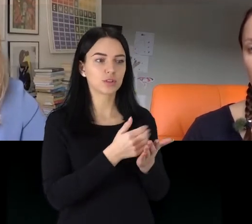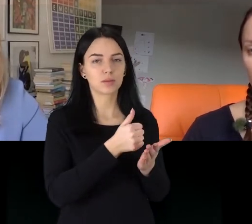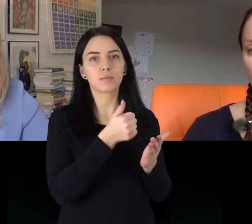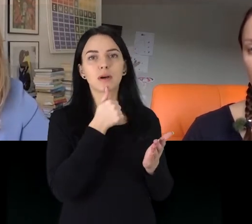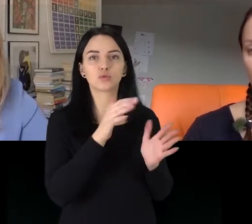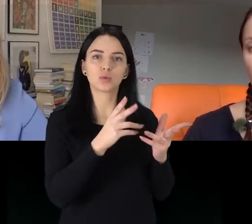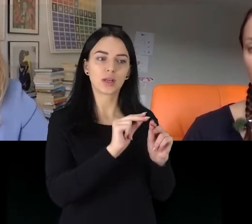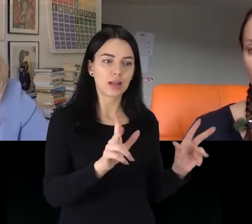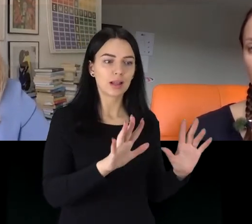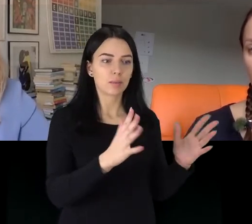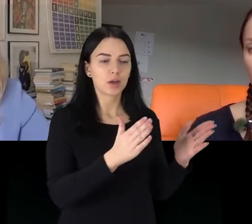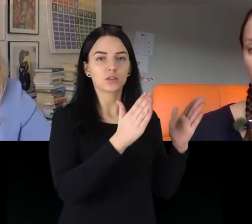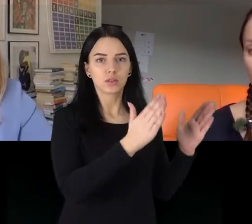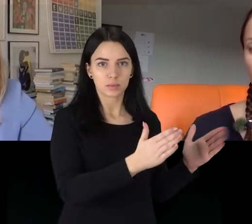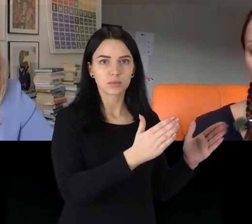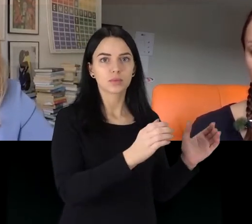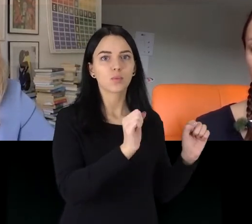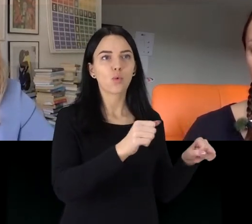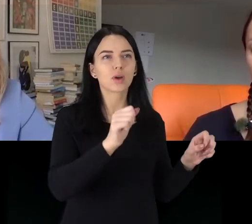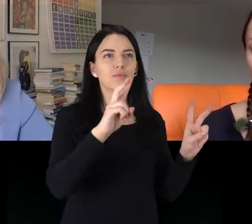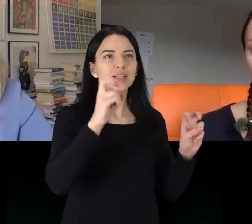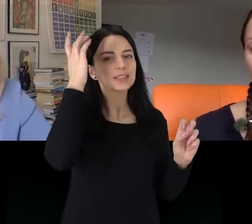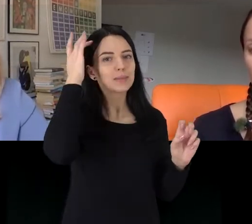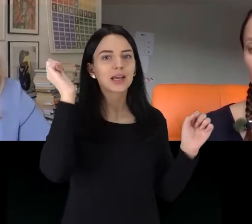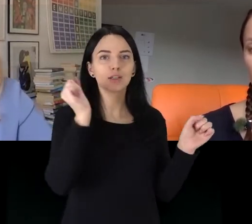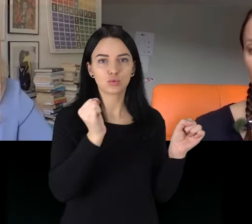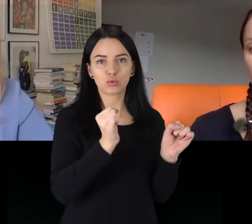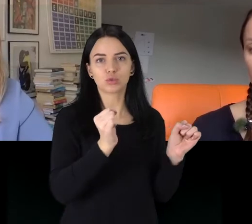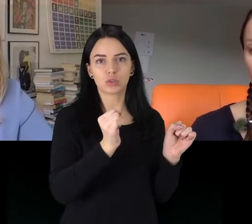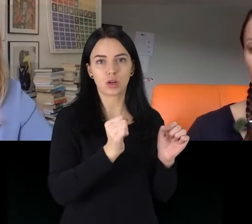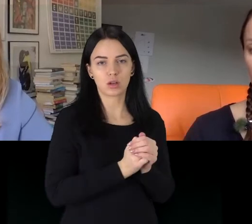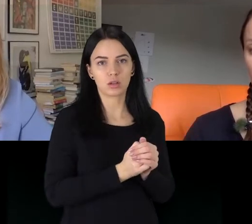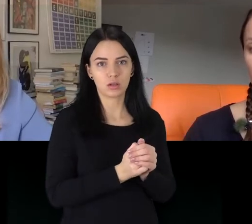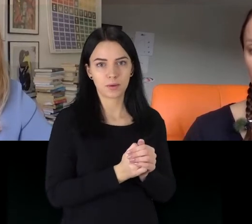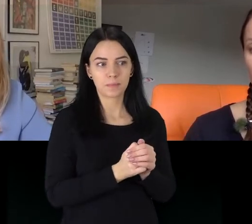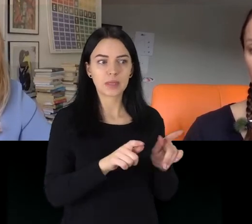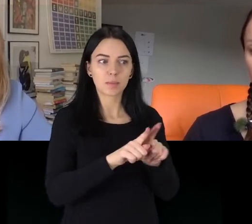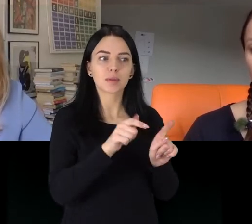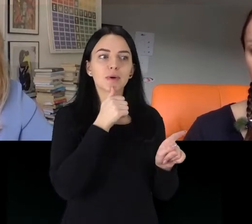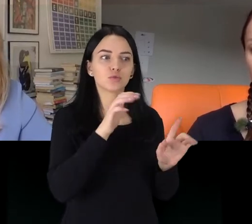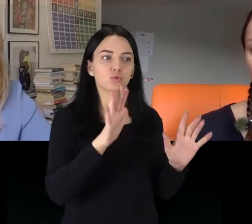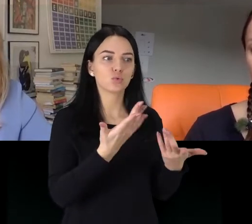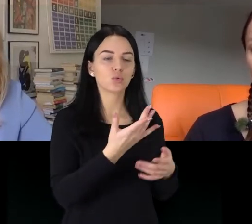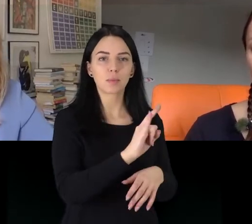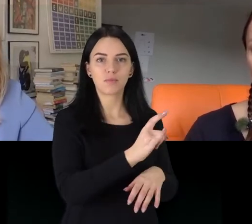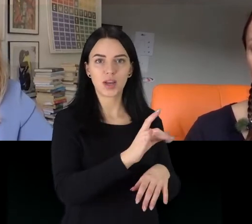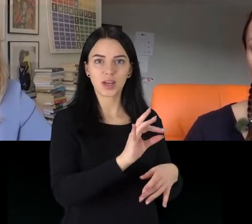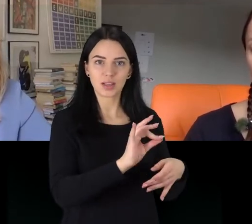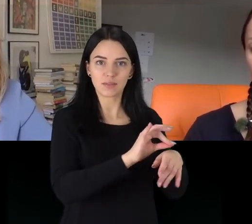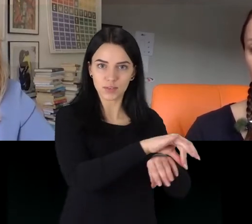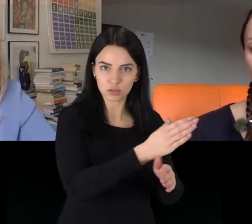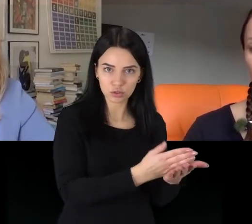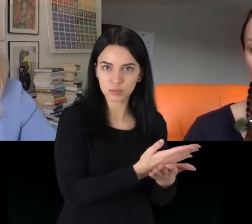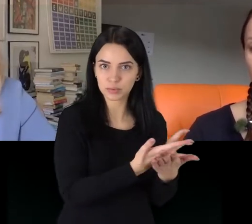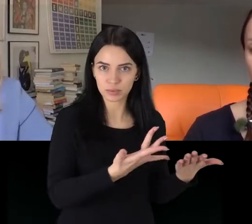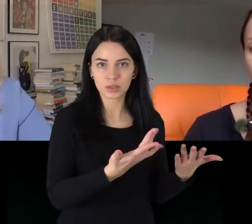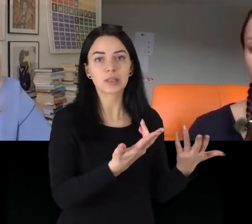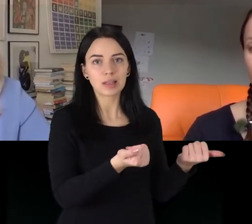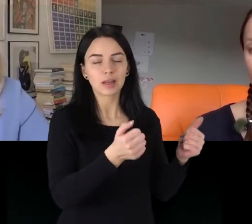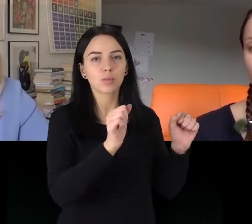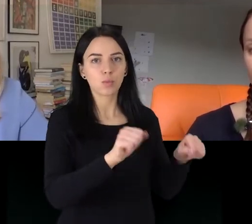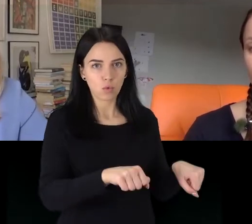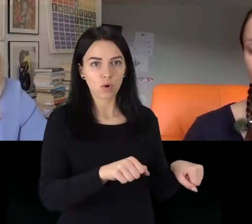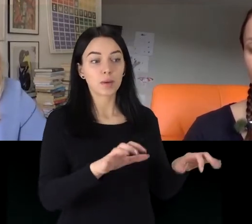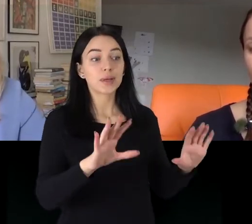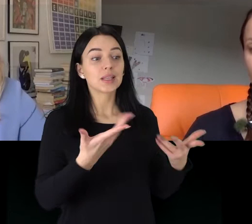dažnai būna incesto atveju, kai vaikai yra išnaudojami, ar ne jie. Nes jeigu mes realiai suprastumėm, kas vykstam, tai mes išprotėtumėm